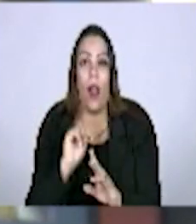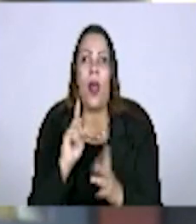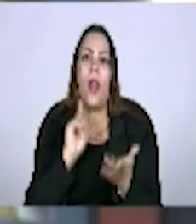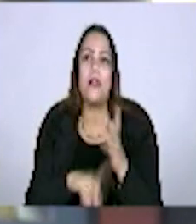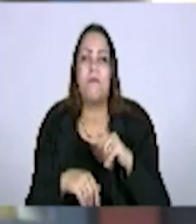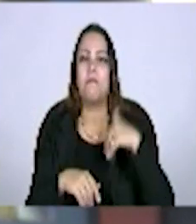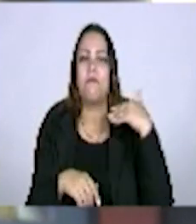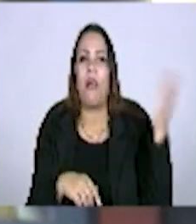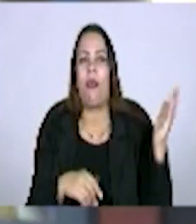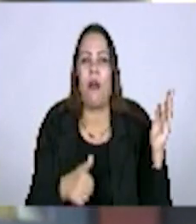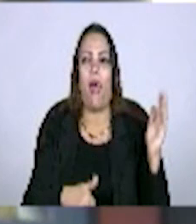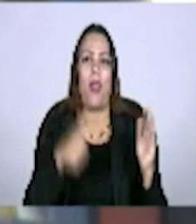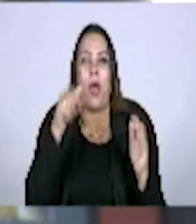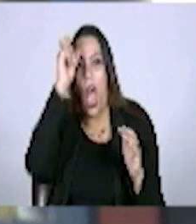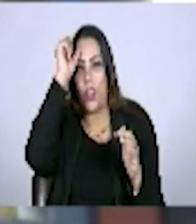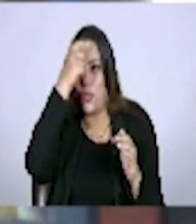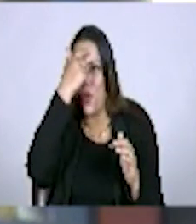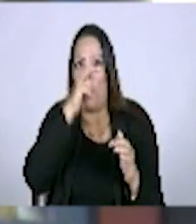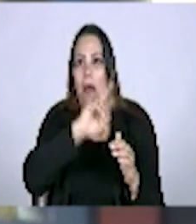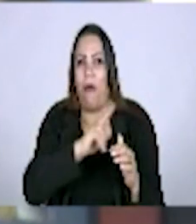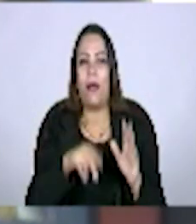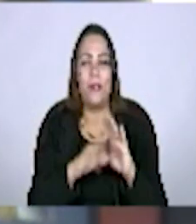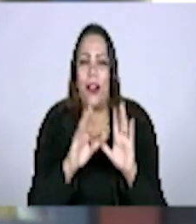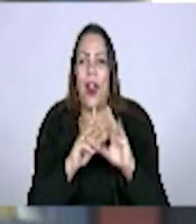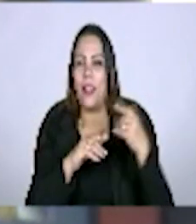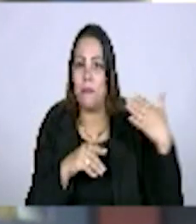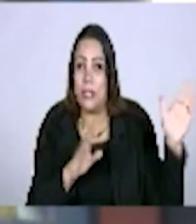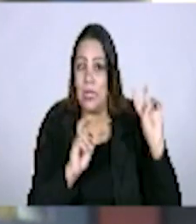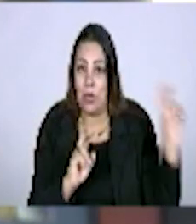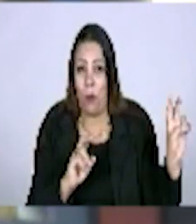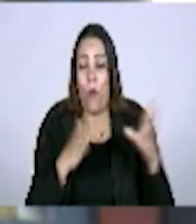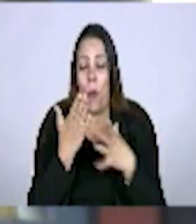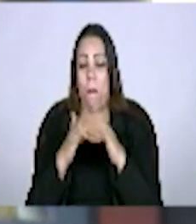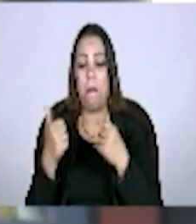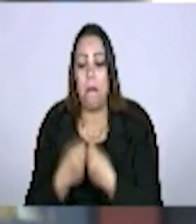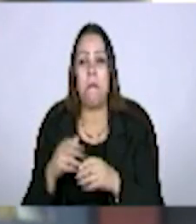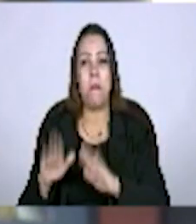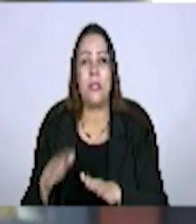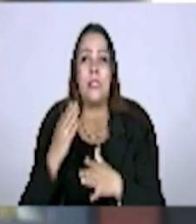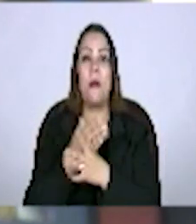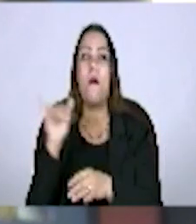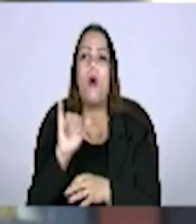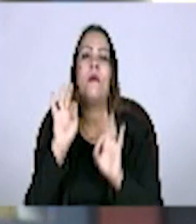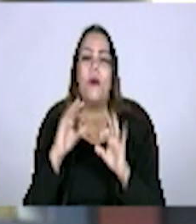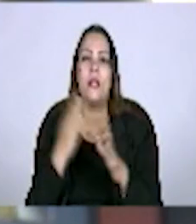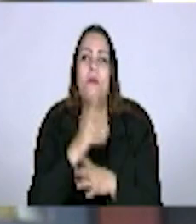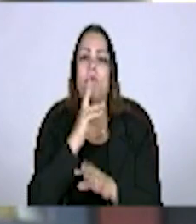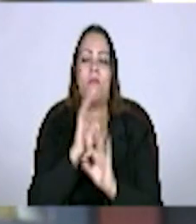المواد الاوليه وتوفير السلع الوسيطه وتوفير الخامات ومحاوله ايضا ان احنا يعني نهتم بيه على